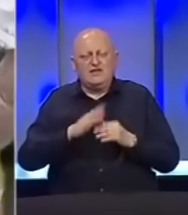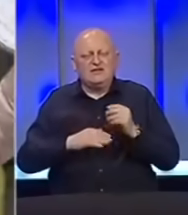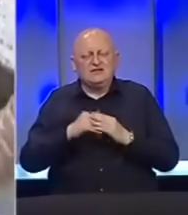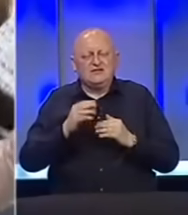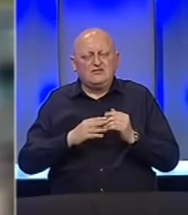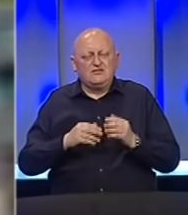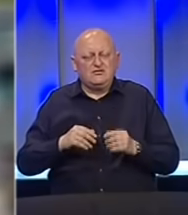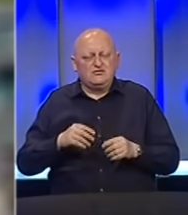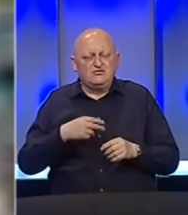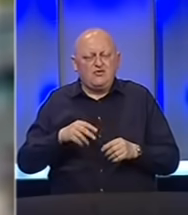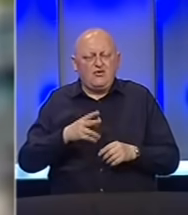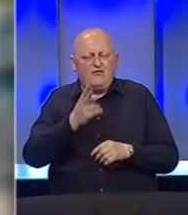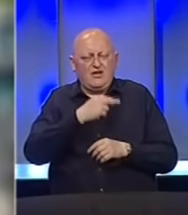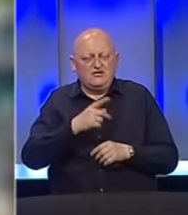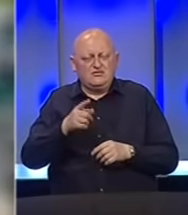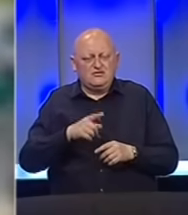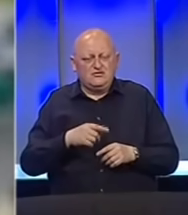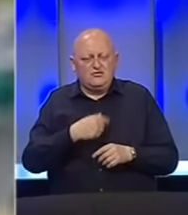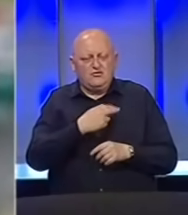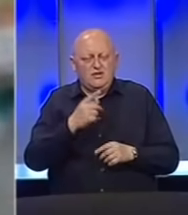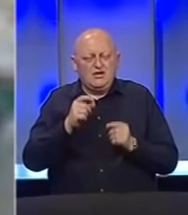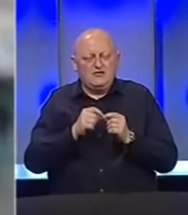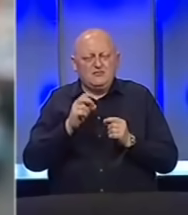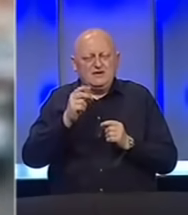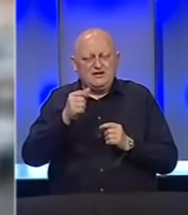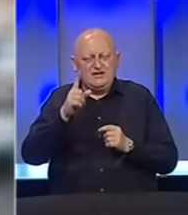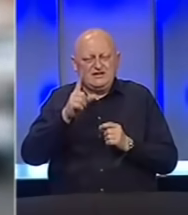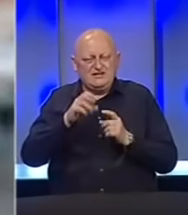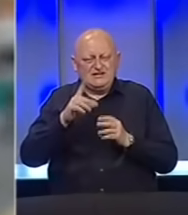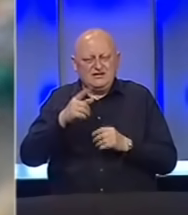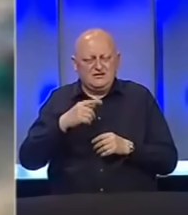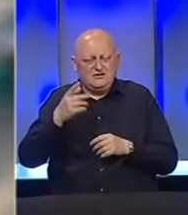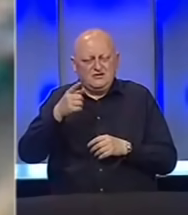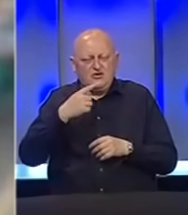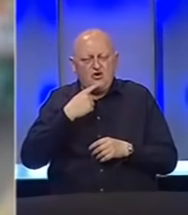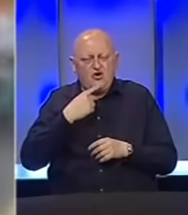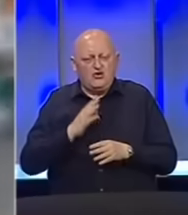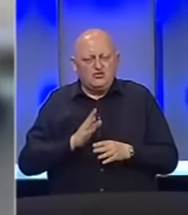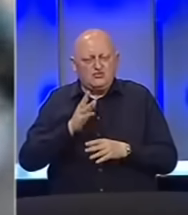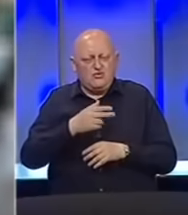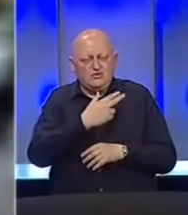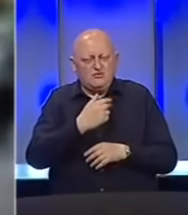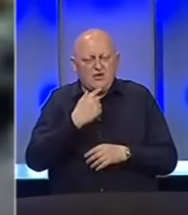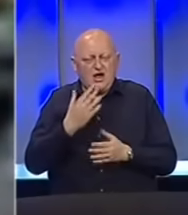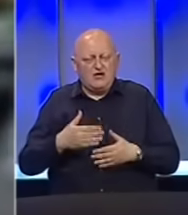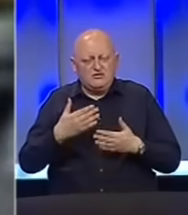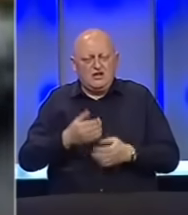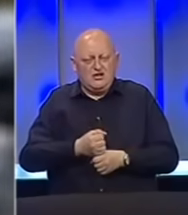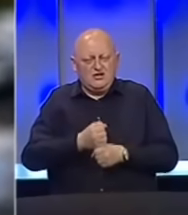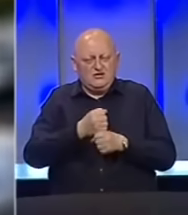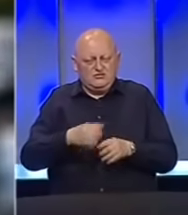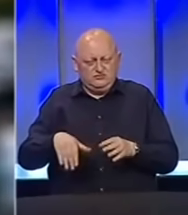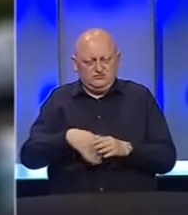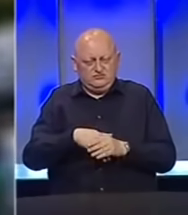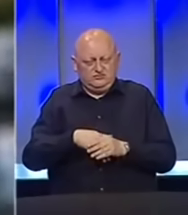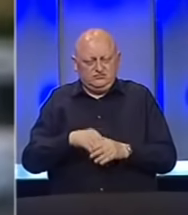nezadovoljstvo potezima vlasti. Tako i u ovoj bolnici u Briselu. Premijerku Belgije Sophie Wilmes, koja je posjetila bolnicu kako bi pružila podršku